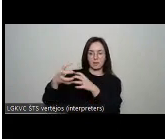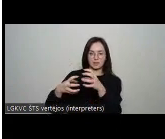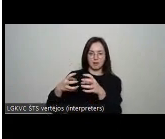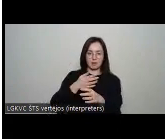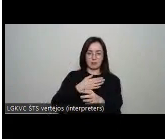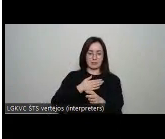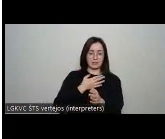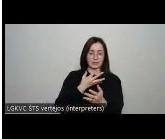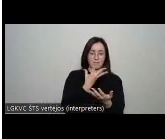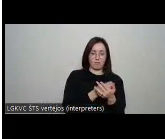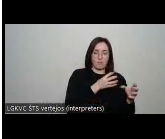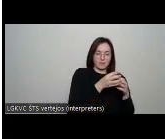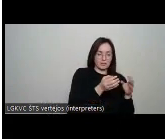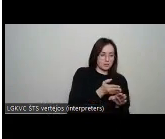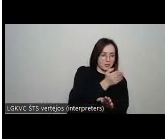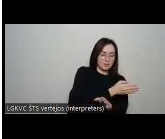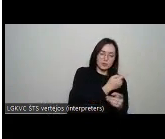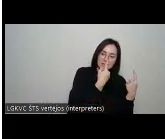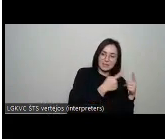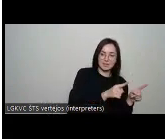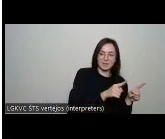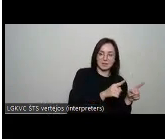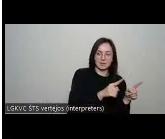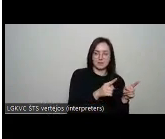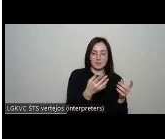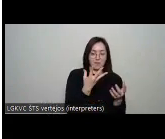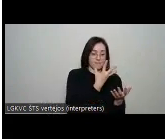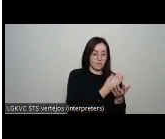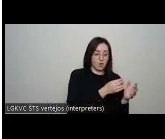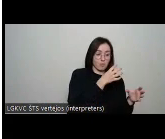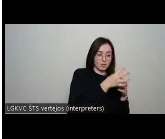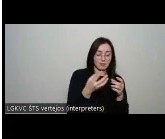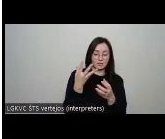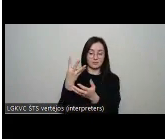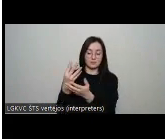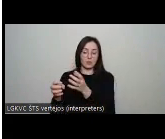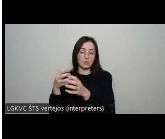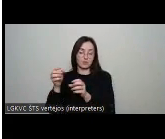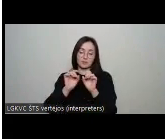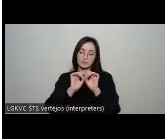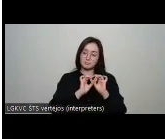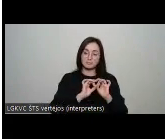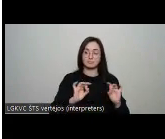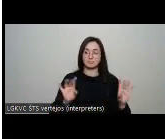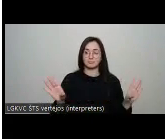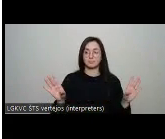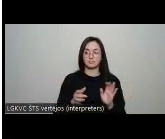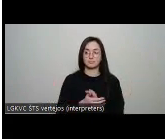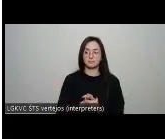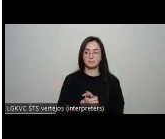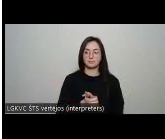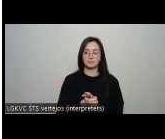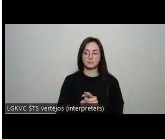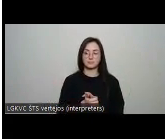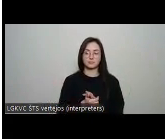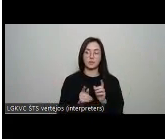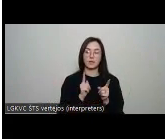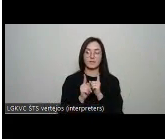Ir jų pasaulis ir jų interesai dabar yra visiškai kitokie negu mūsų. Dinamizmas.